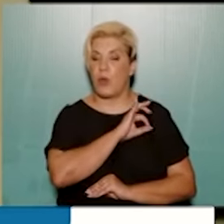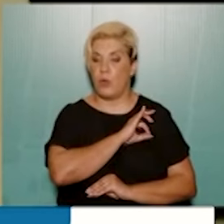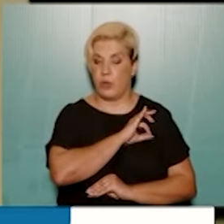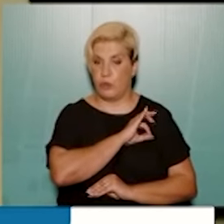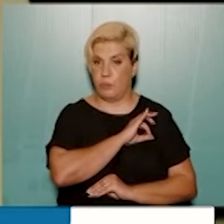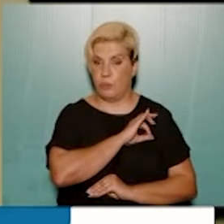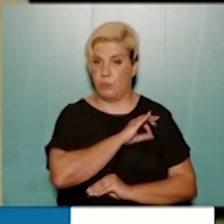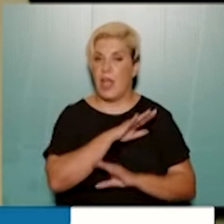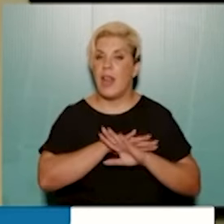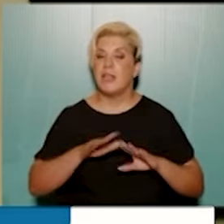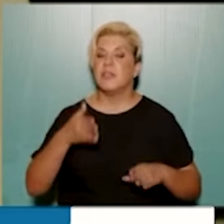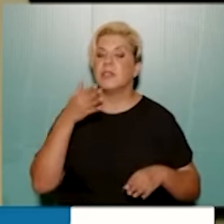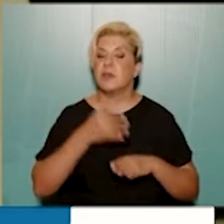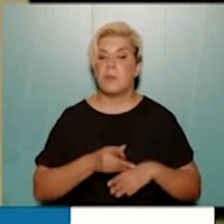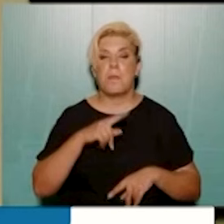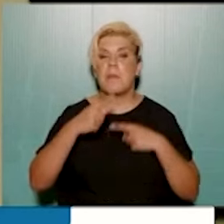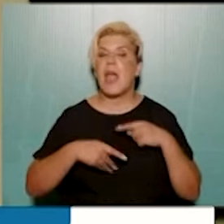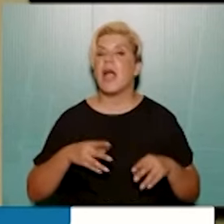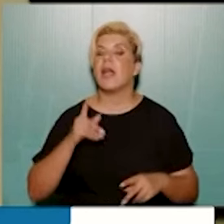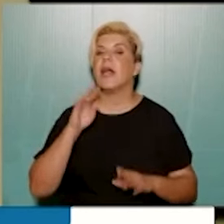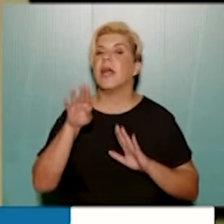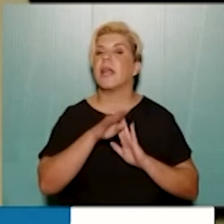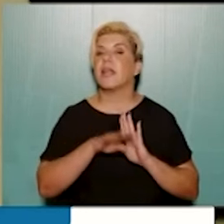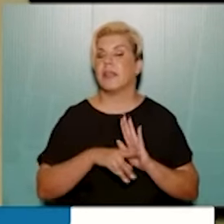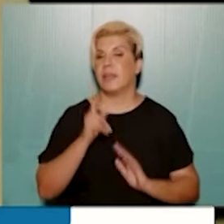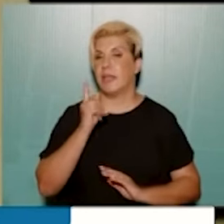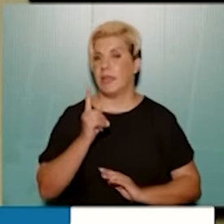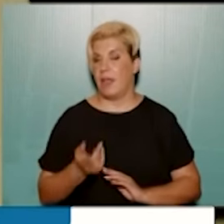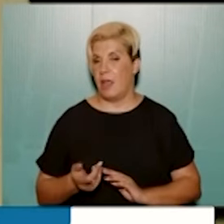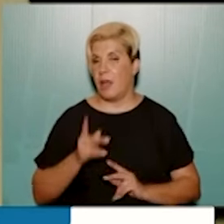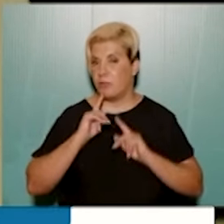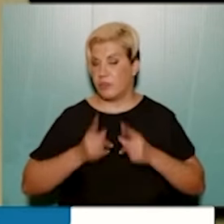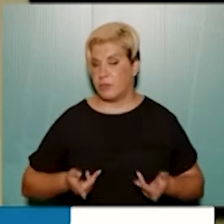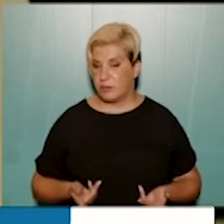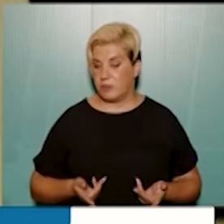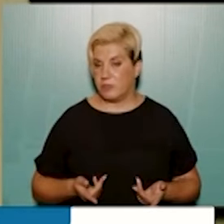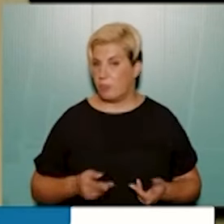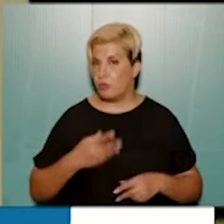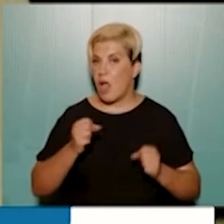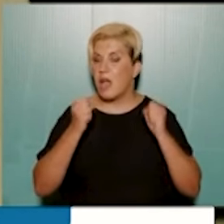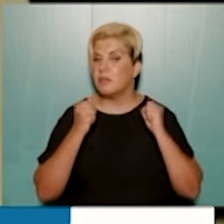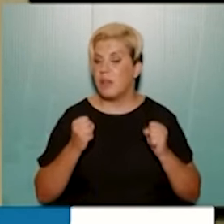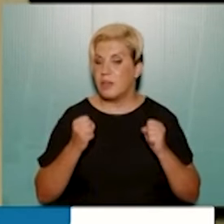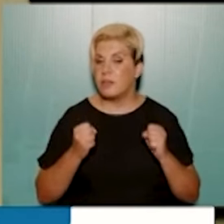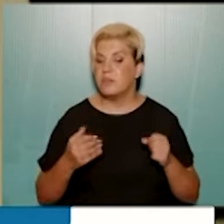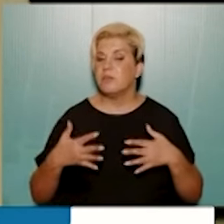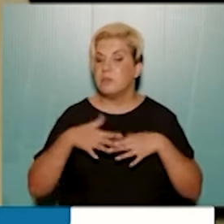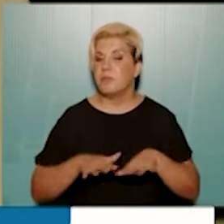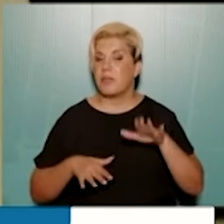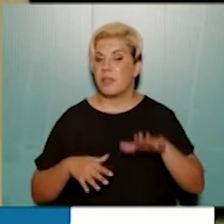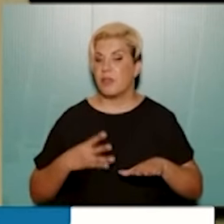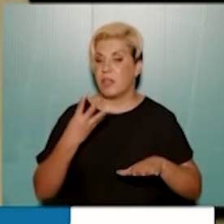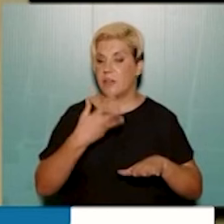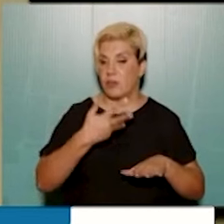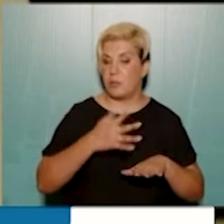κλπ. Με ποια κριτήρια λοιπόν αποφασίσατε αυτή η μεταφορά και πόσο ασφαλής θα ήταν η συνύπαρξη παιδιών